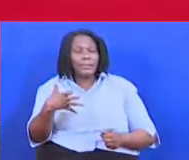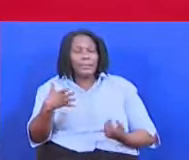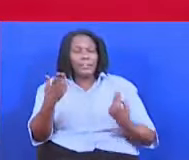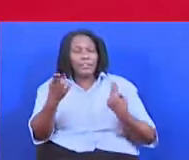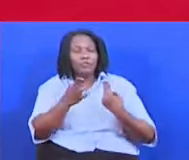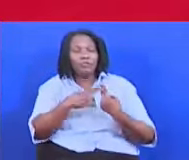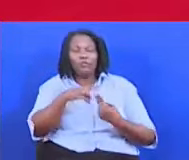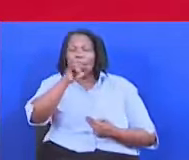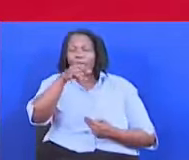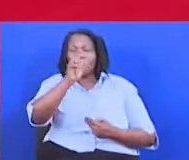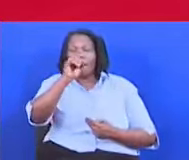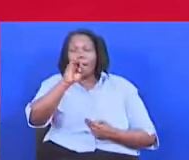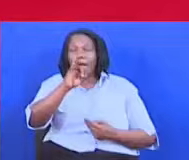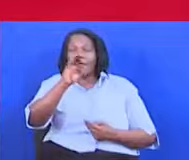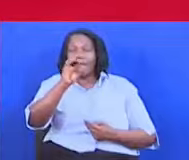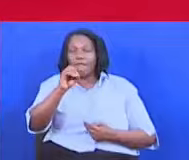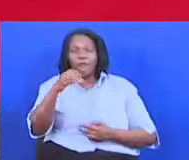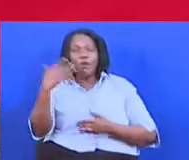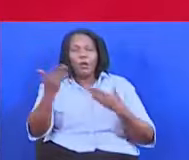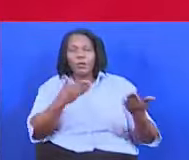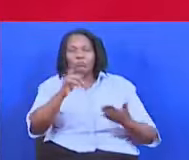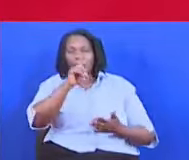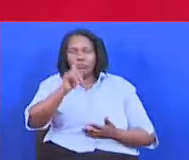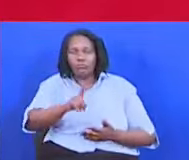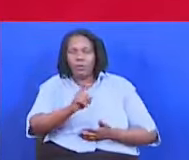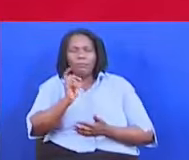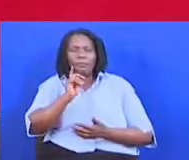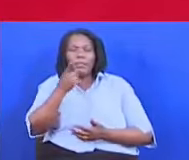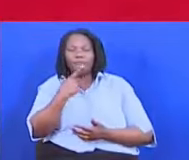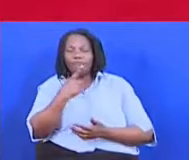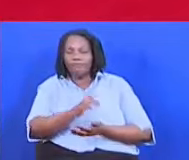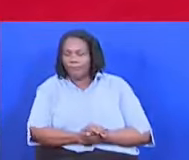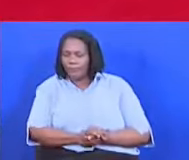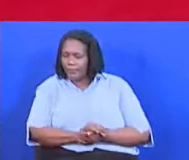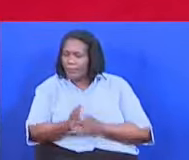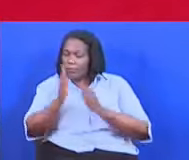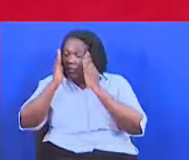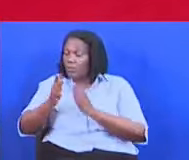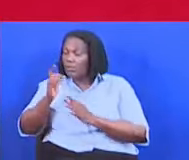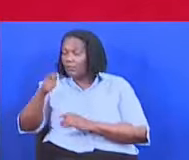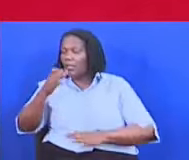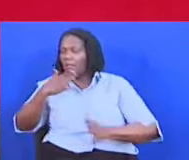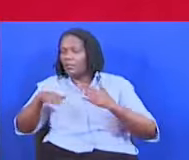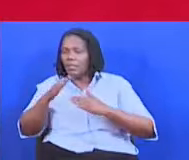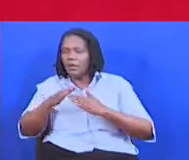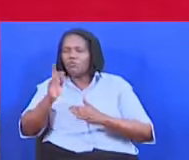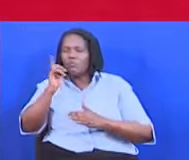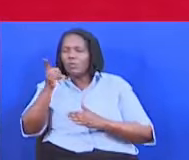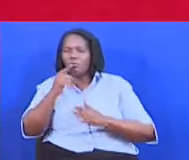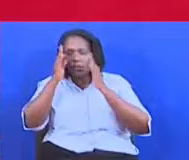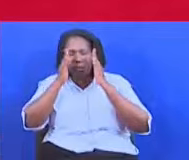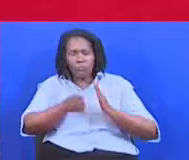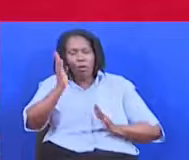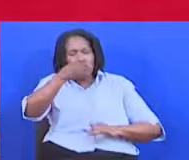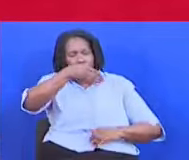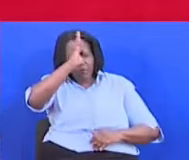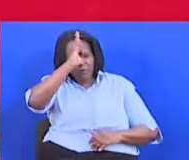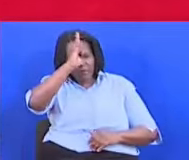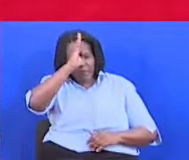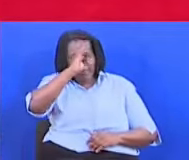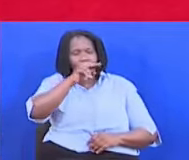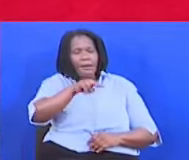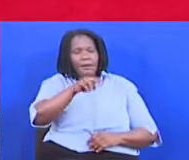hilo. Mr. Speaker, napenda kujibu swali la Mheshimiwa Profesa Patrick Alois